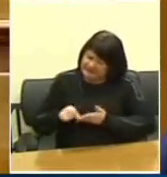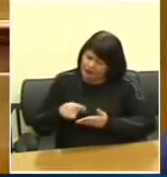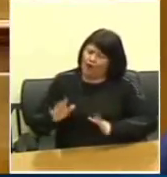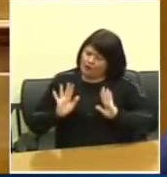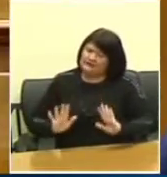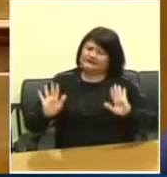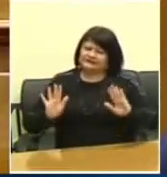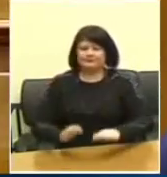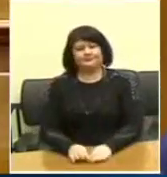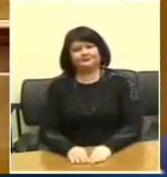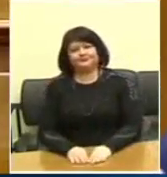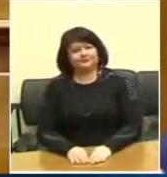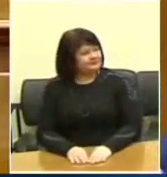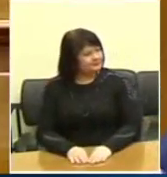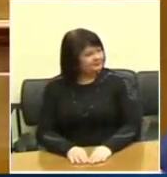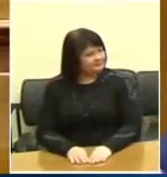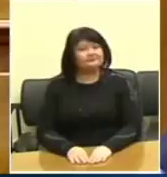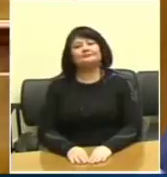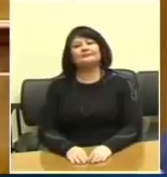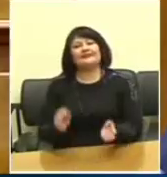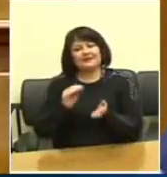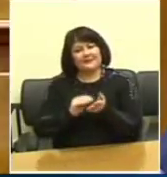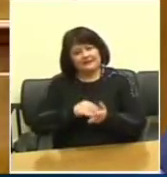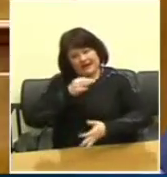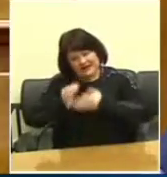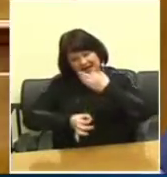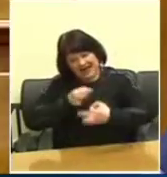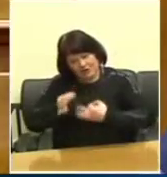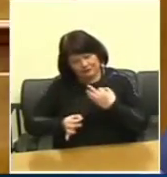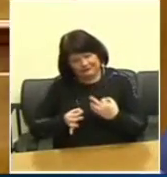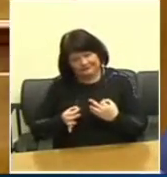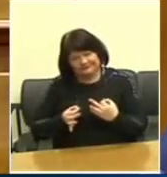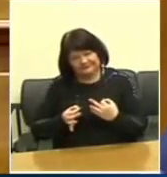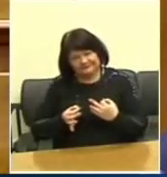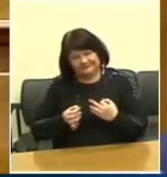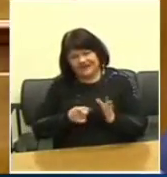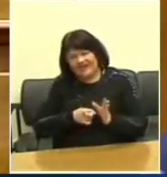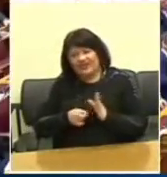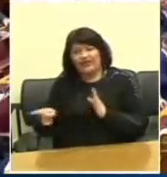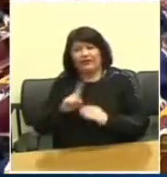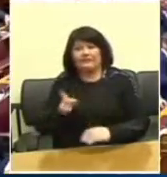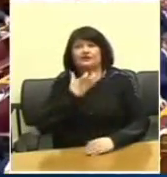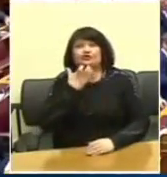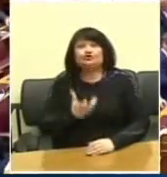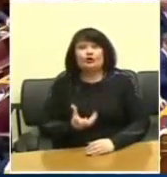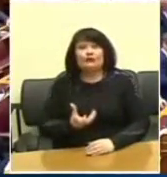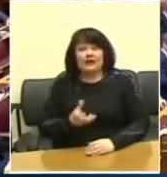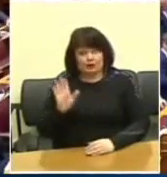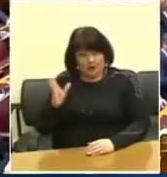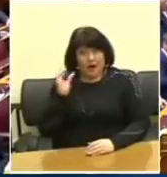Υπάρχουν λοιπόν πολλοί, για να επαναλάβω το επιχείρημά μου, να μην φύγουμε από αυτό, γιατί είναι σοβαρό το επιχείρημα, ακούστε το.